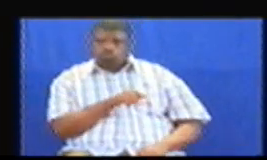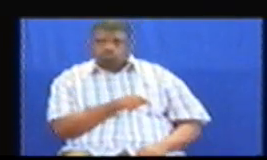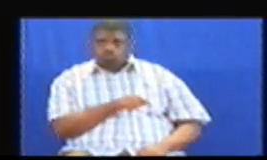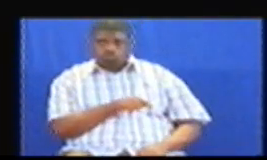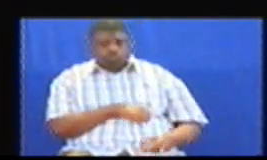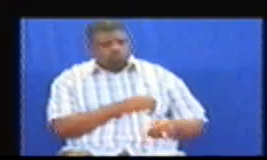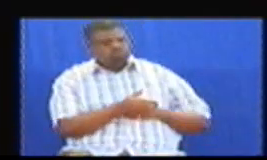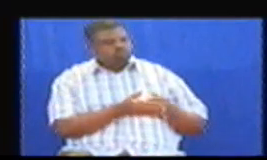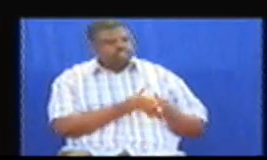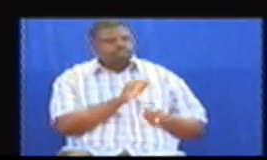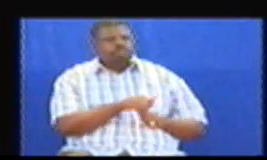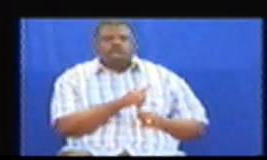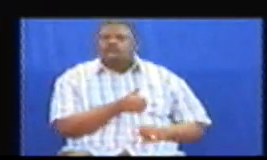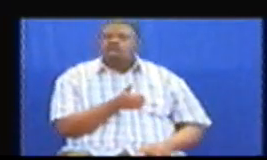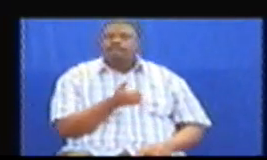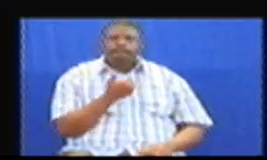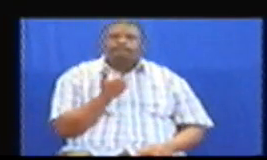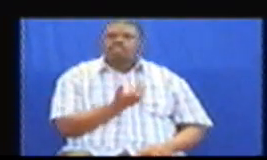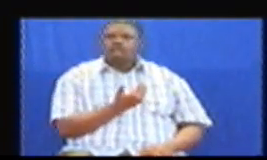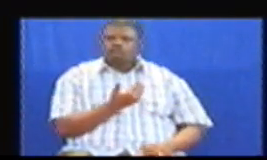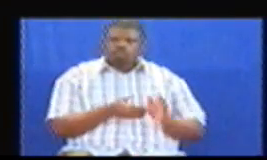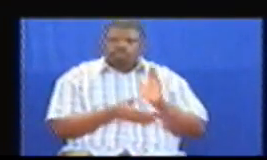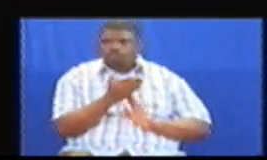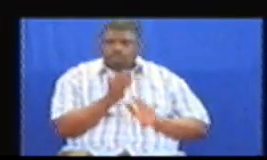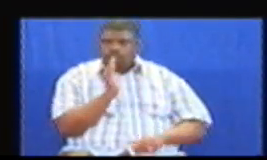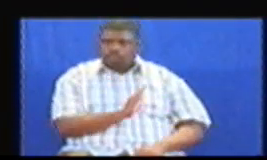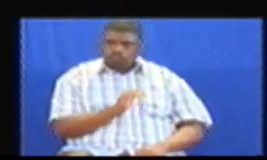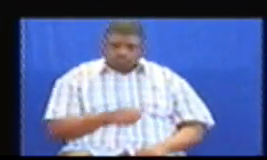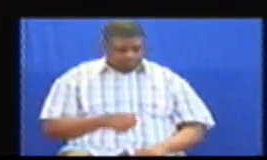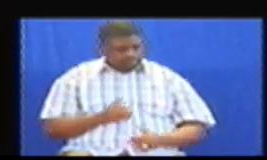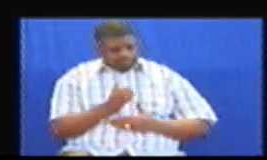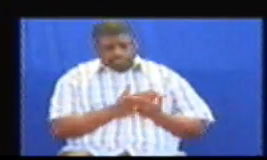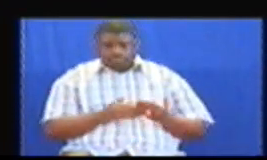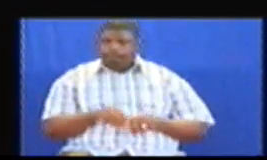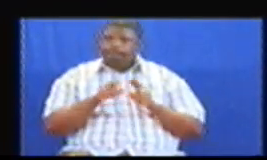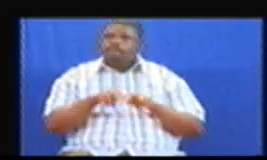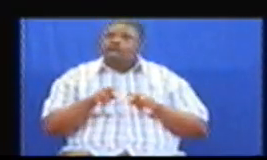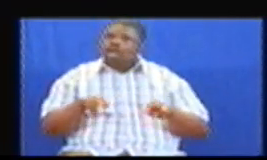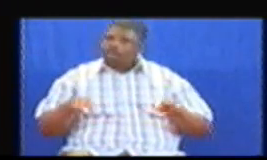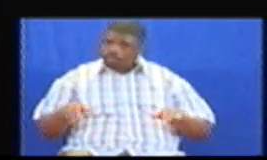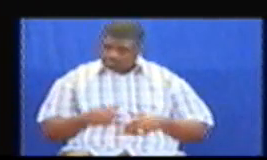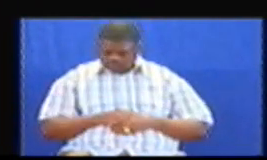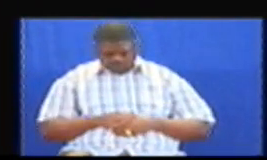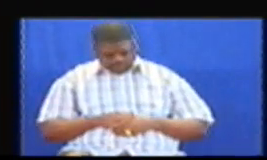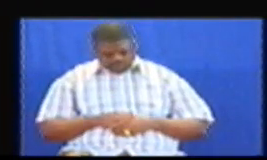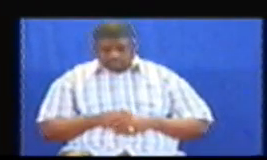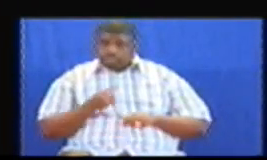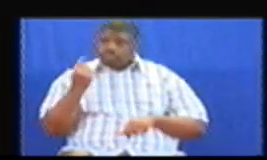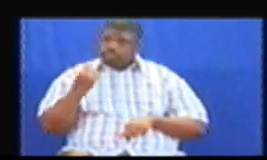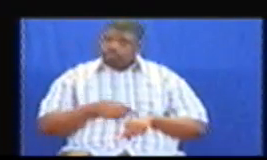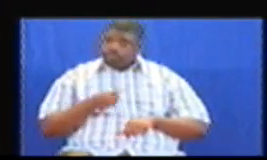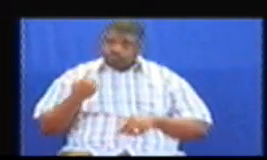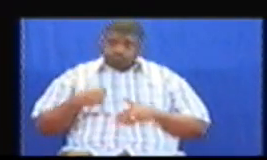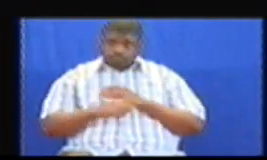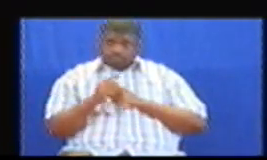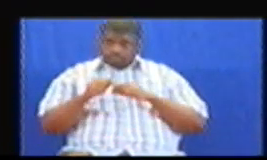kwenye miaka 5 ambayo tumeanza nayo toka bunge hili limeanza, kwenye sehemu ya mahakama. Wakati tunaingia bungeni